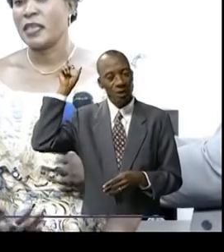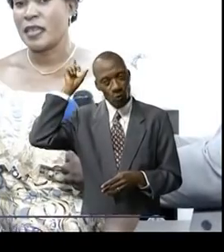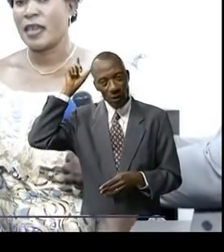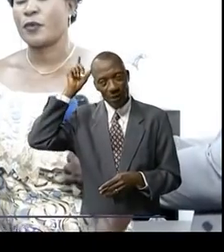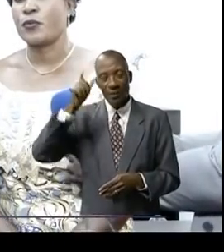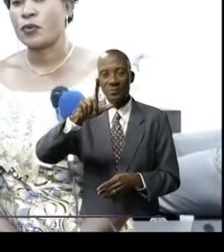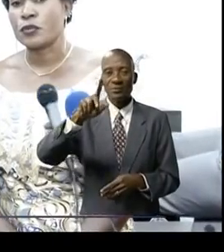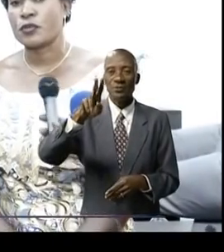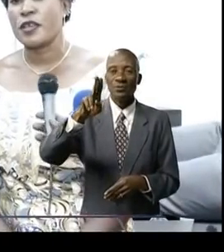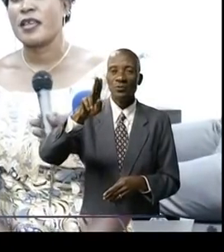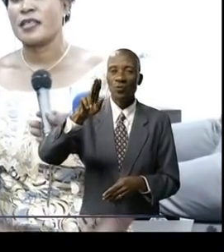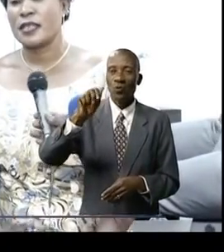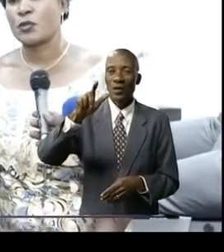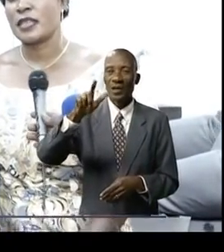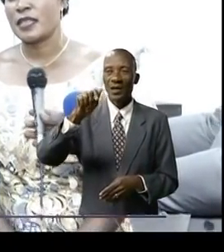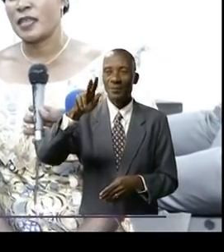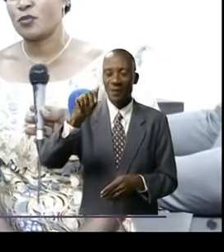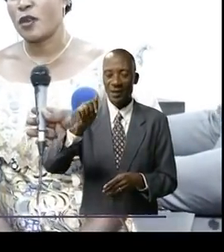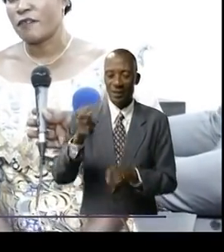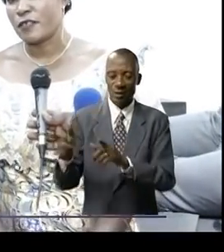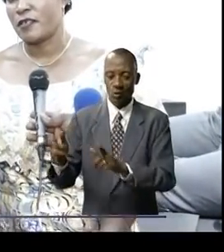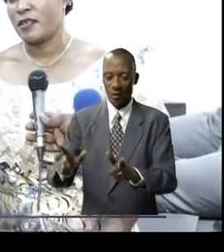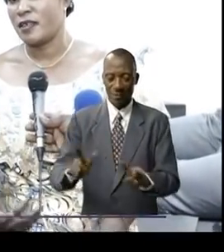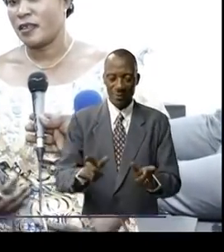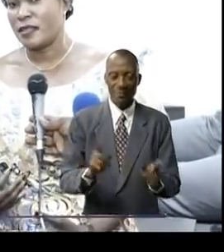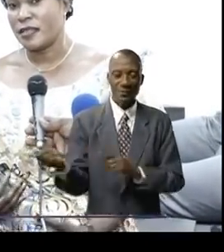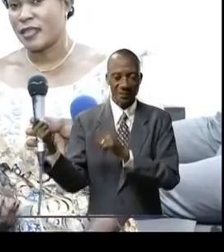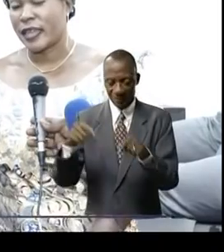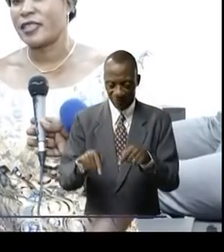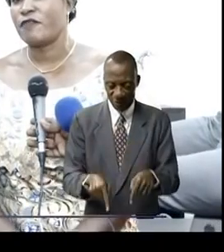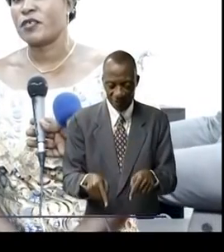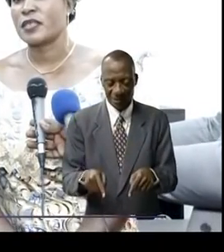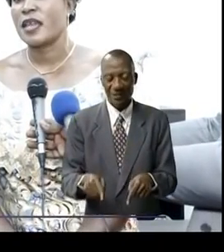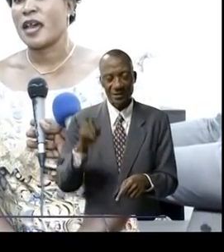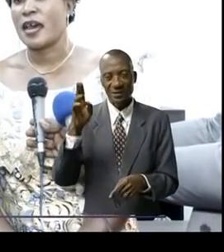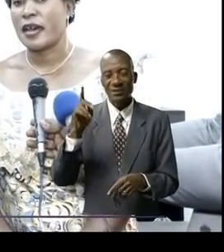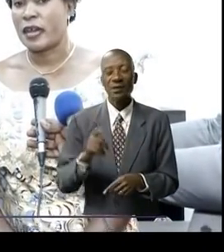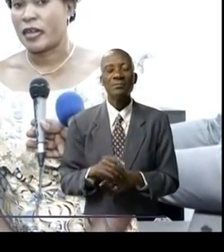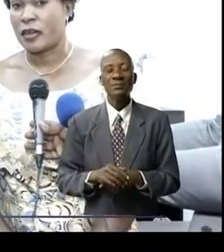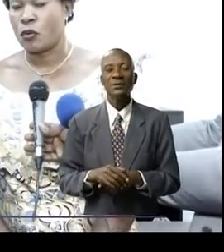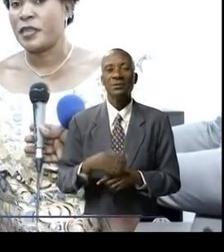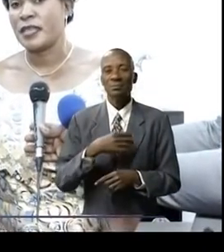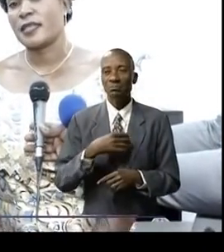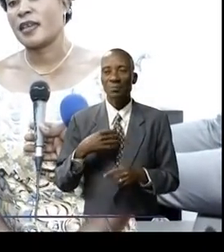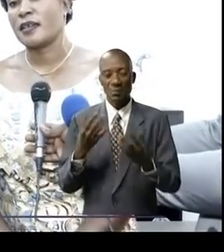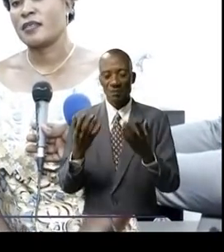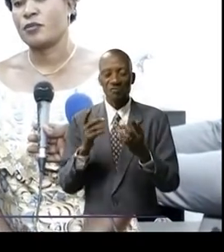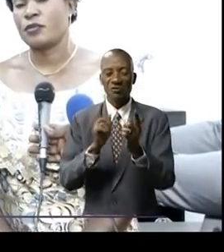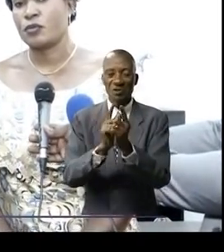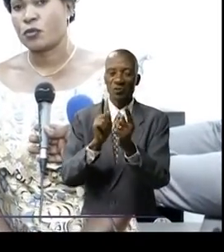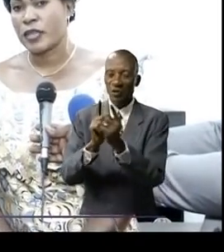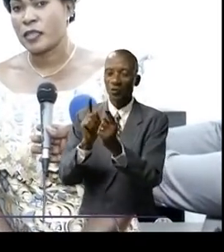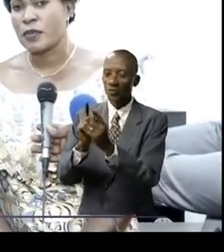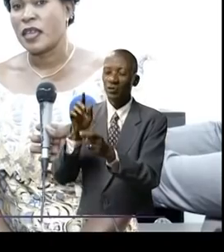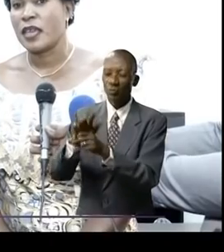soient minières ou autres. Ces sociétés doivent des redevances au ministère